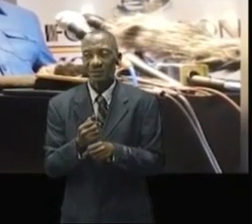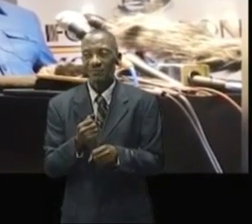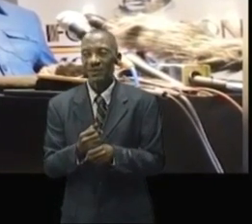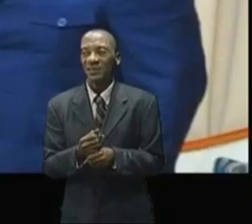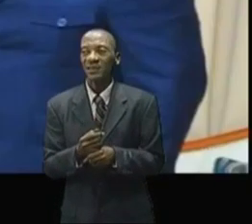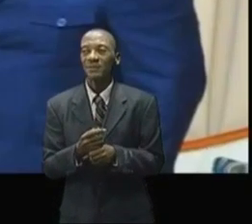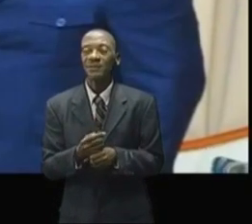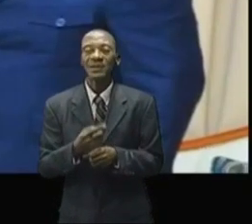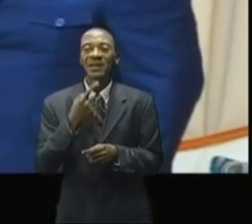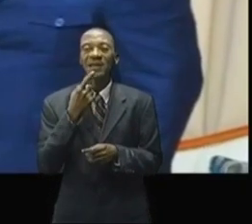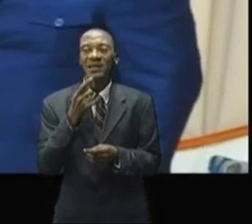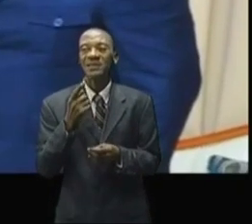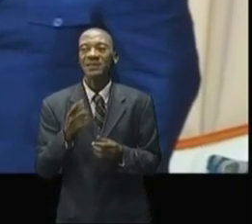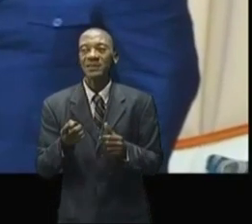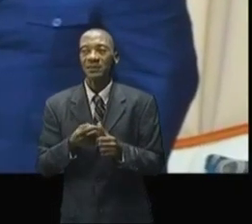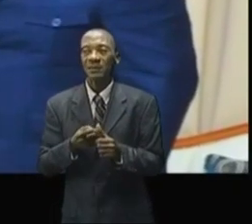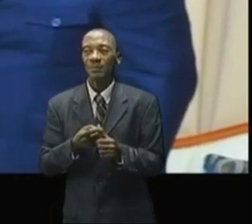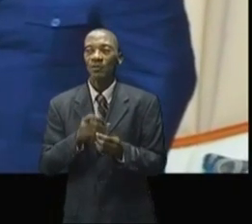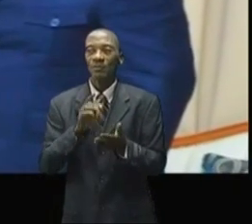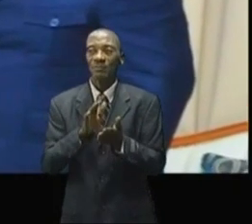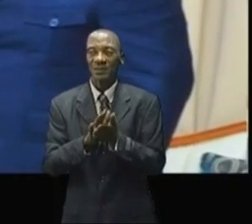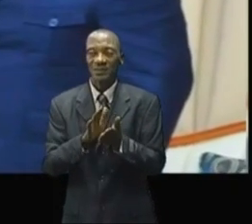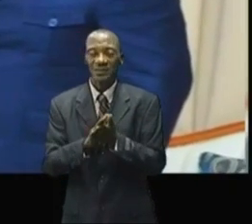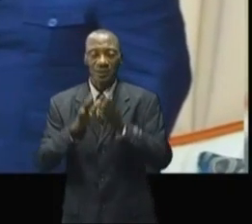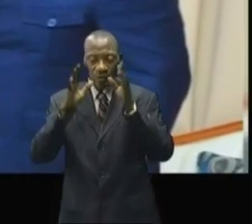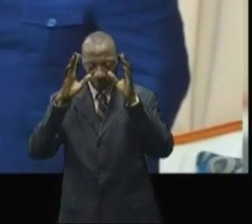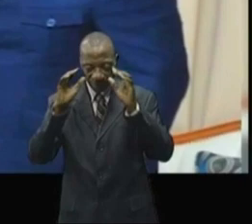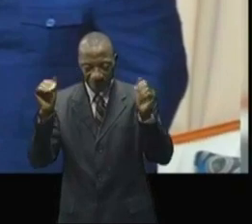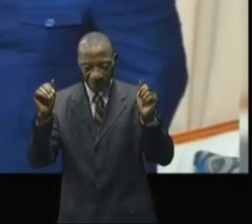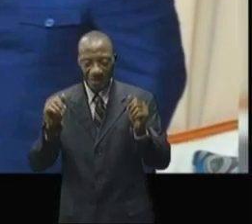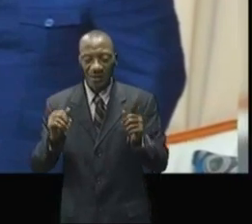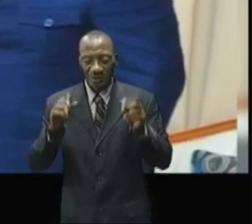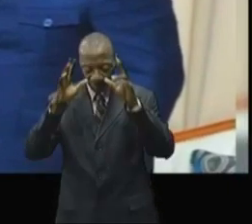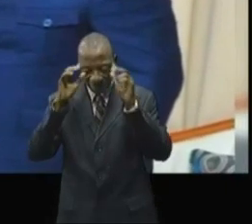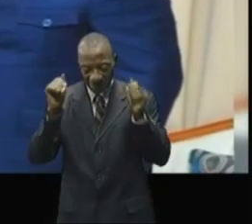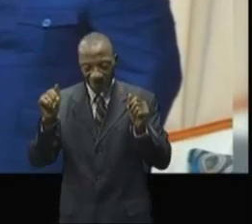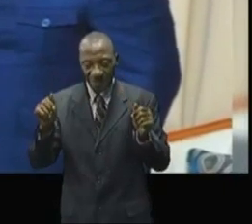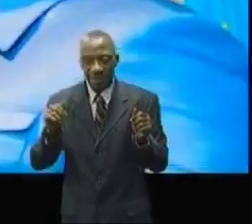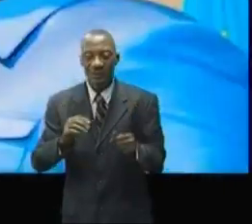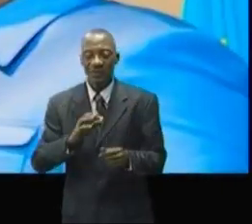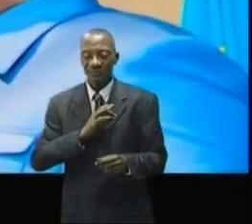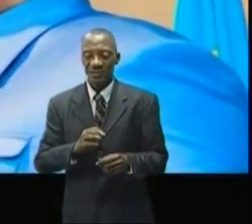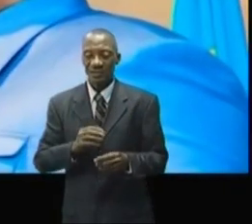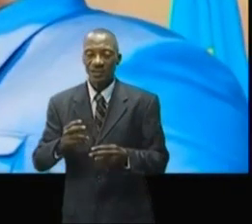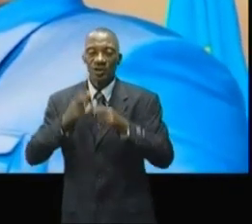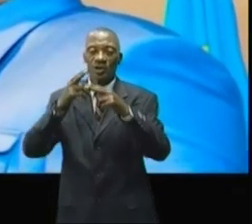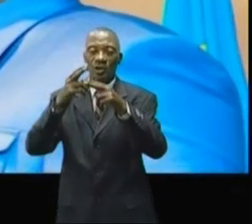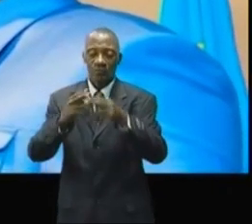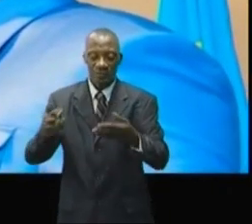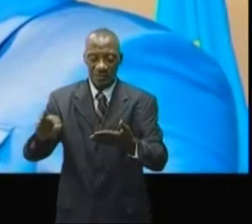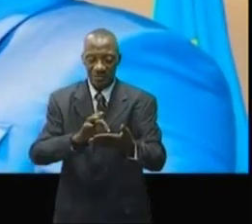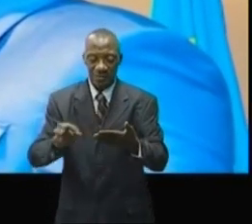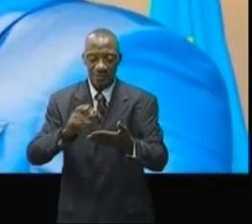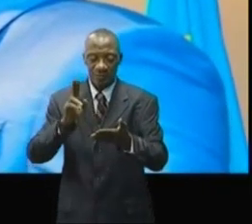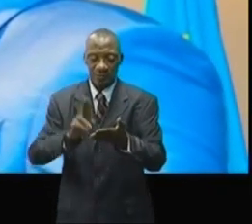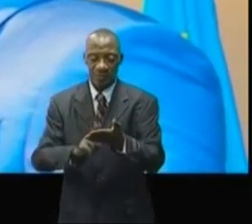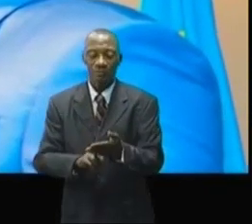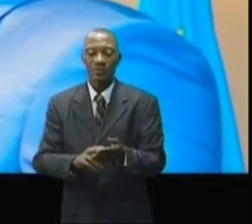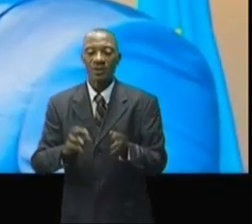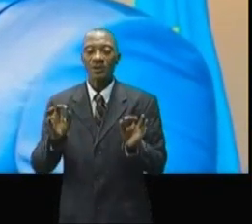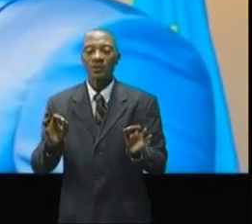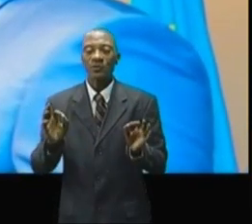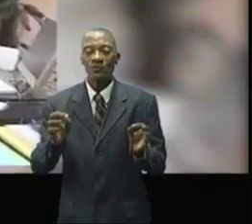un éternel collaborateur du chef de l'État, Félix-Antoine Tshisekedi Tshilombo. Avec cette prise de fonction, Jean-Thierry